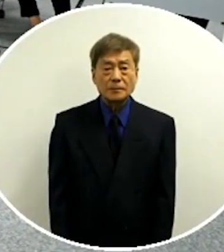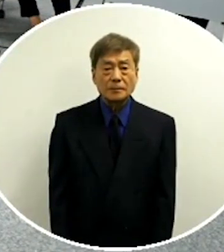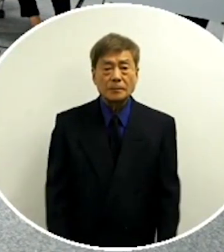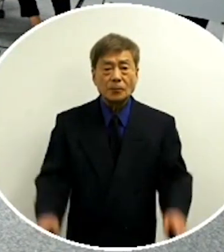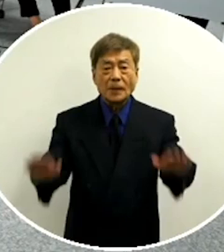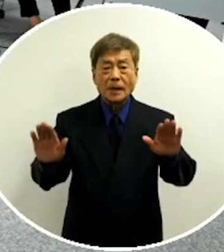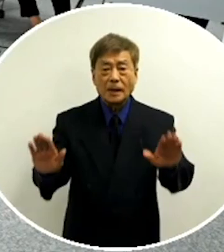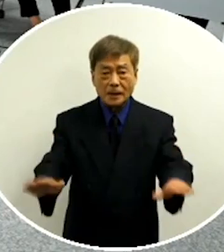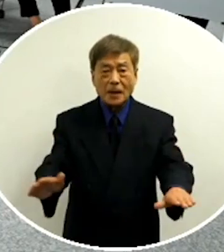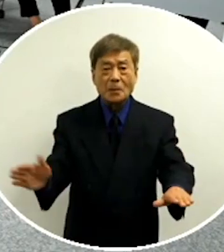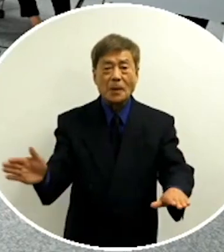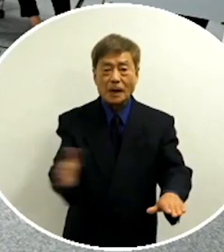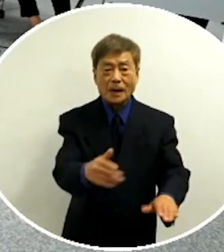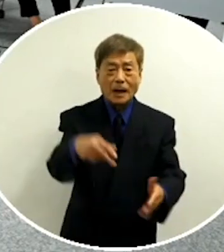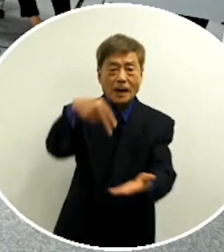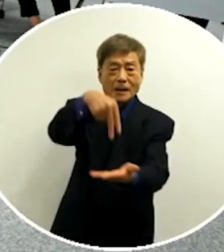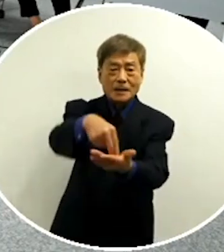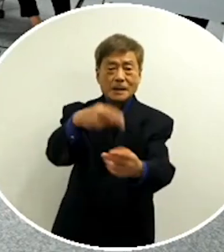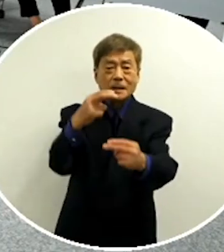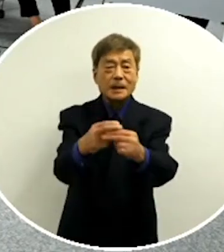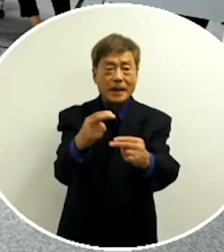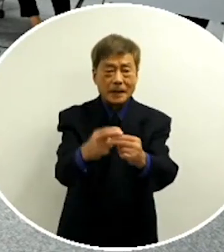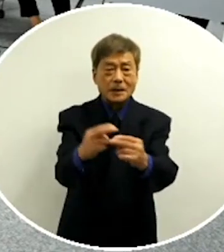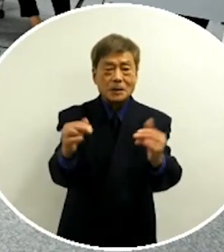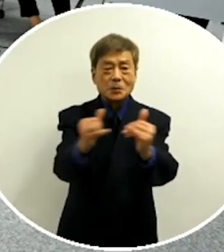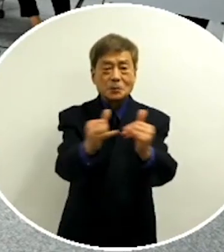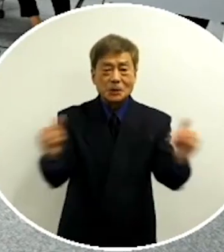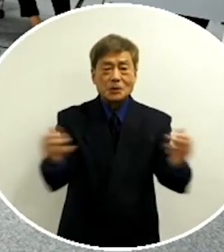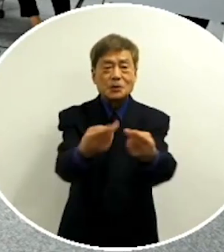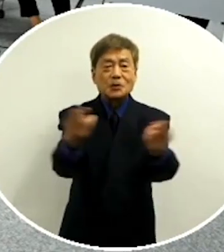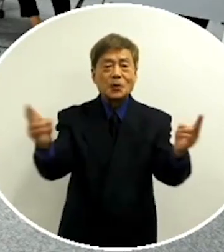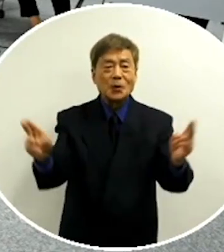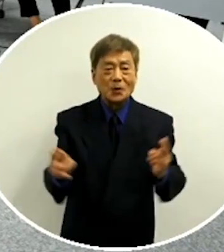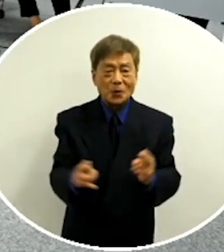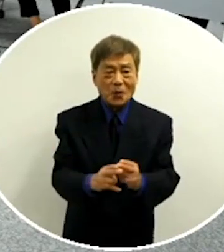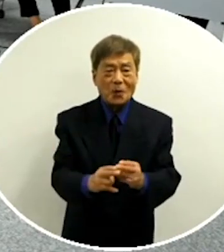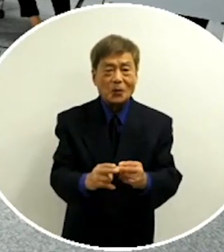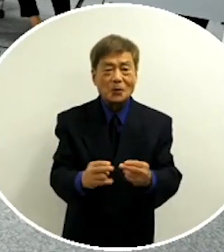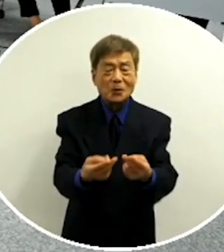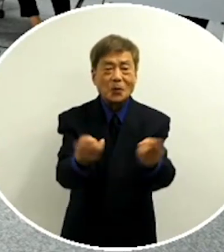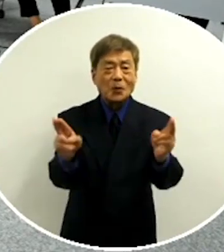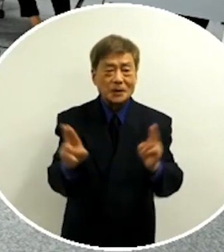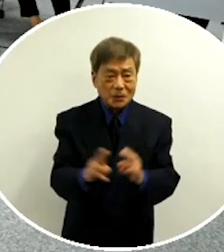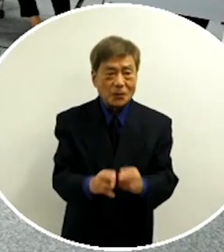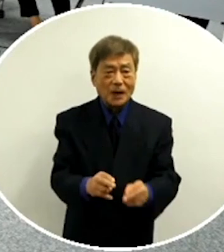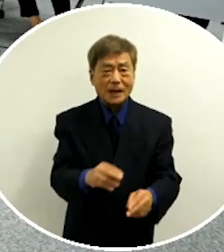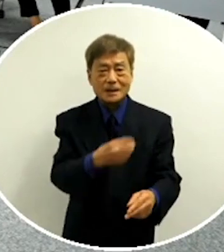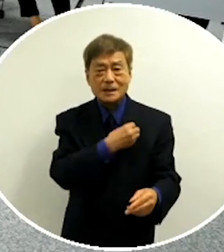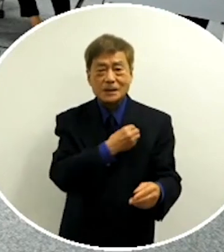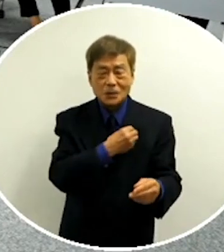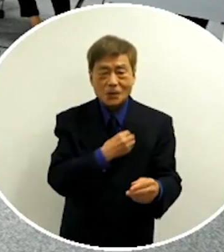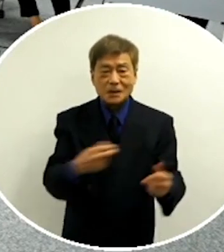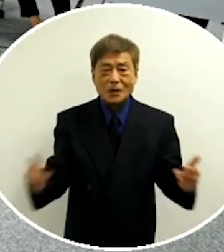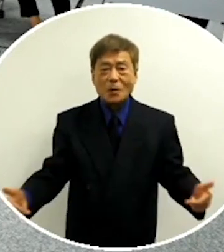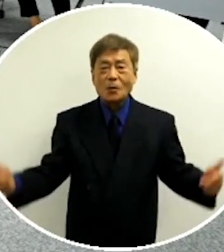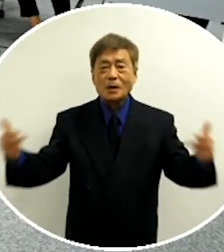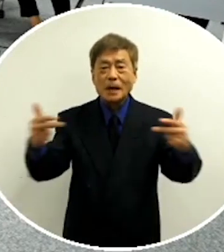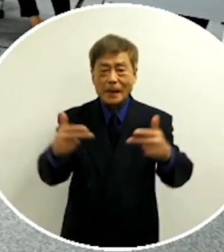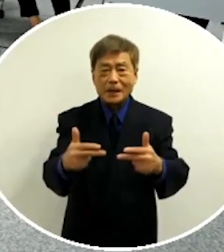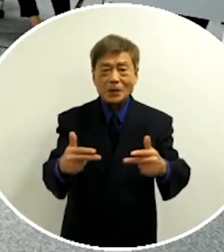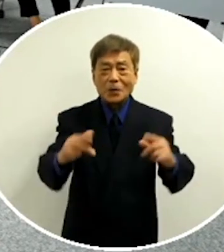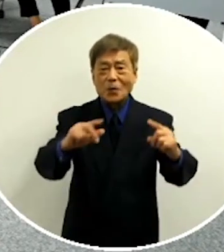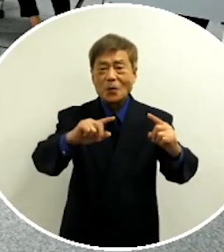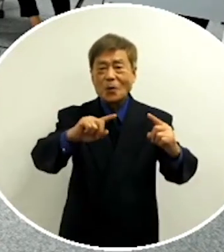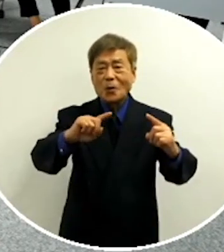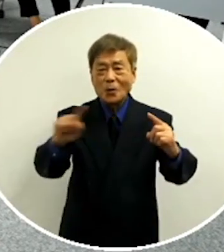只今より立憲民主党代表選挙の党員協力当院パートナーズオンライン公開討論会を